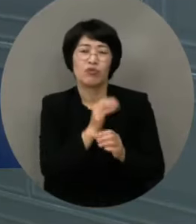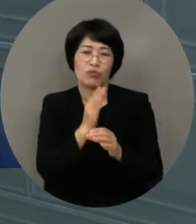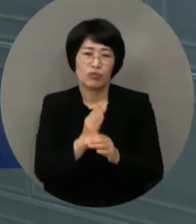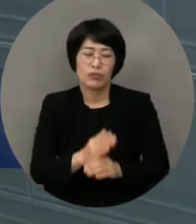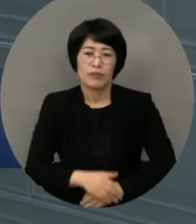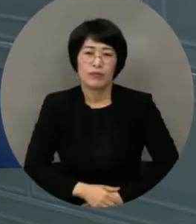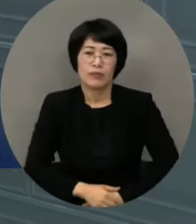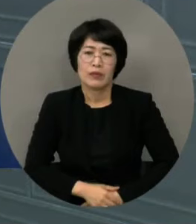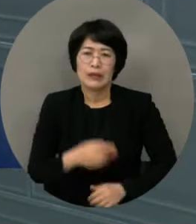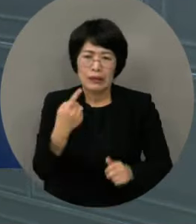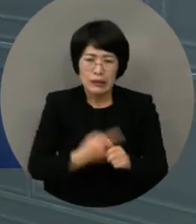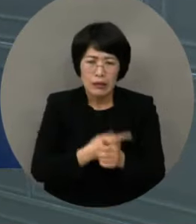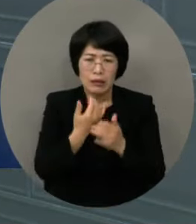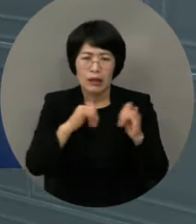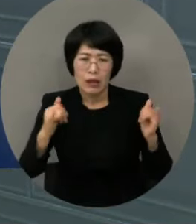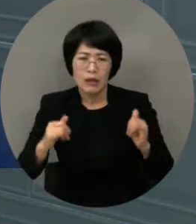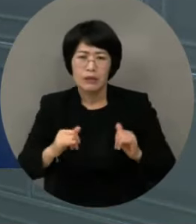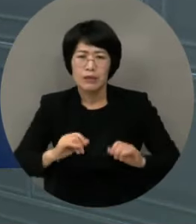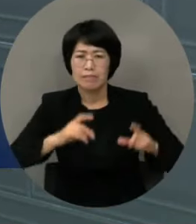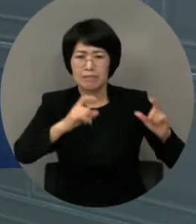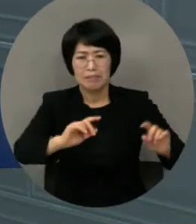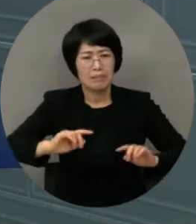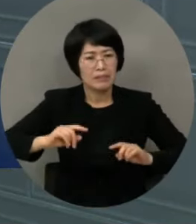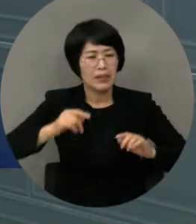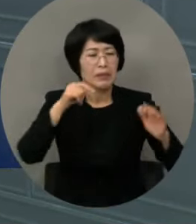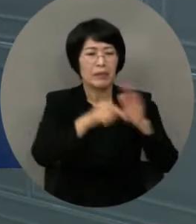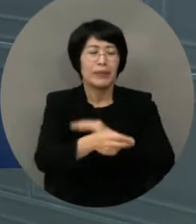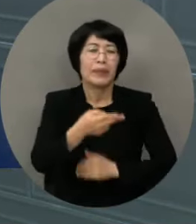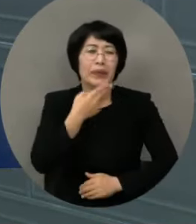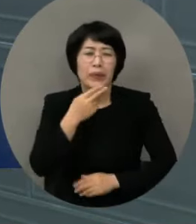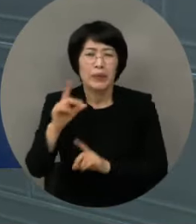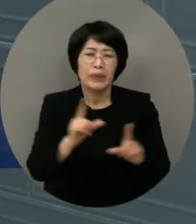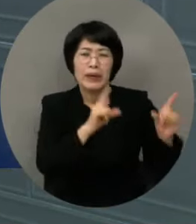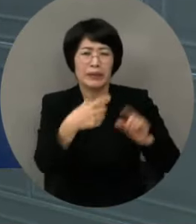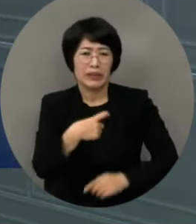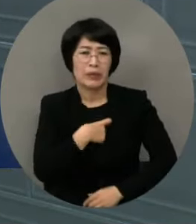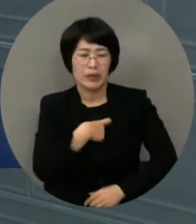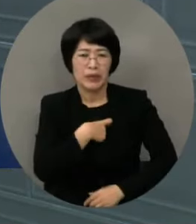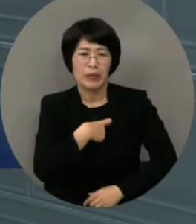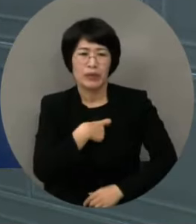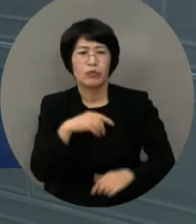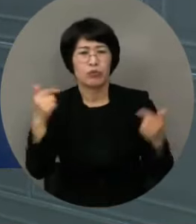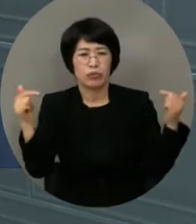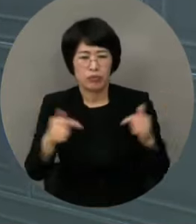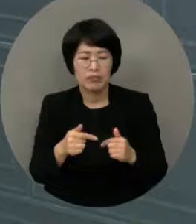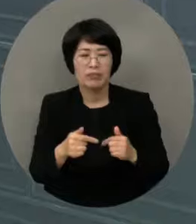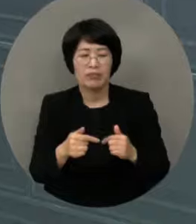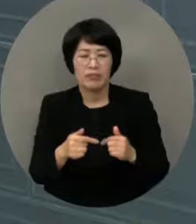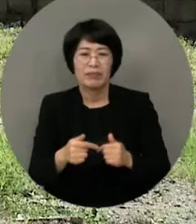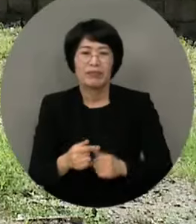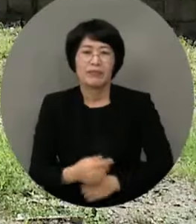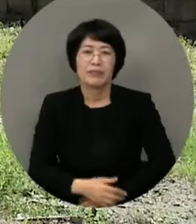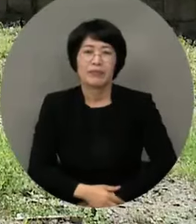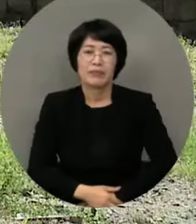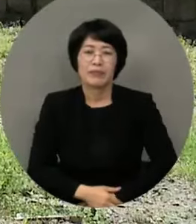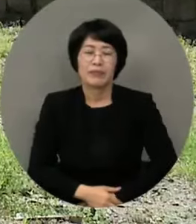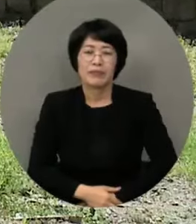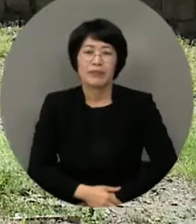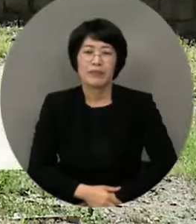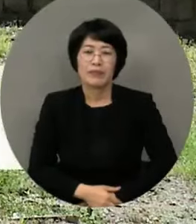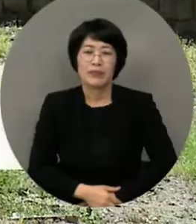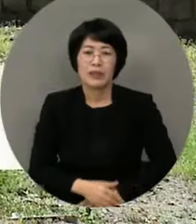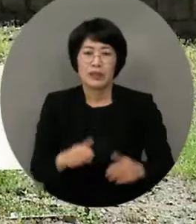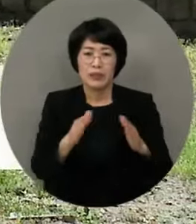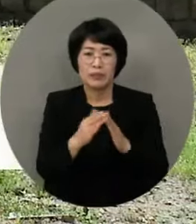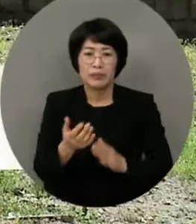이어지게 됩니다. 그래서 자연스럽게 그 지역을 찾는 사람들도 없고 거주하는 사람들도 적어지게 마련인 것이죠.